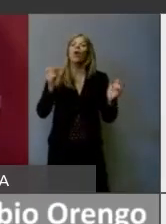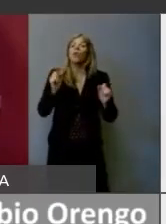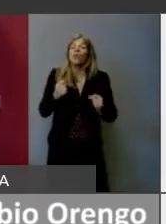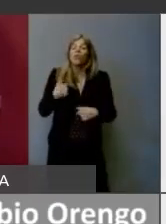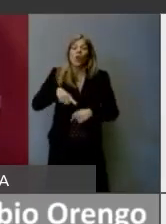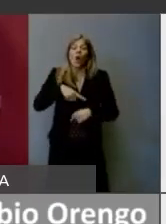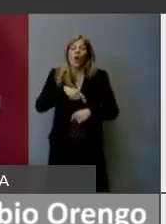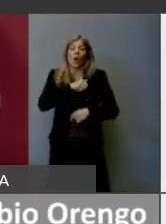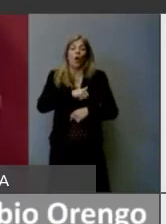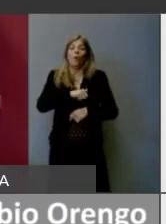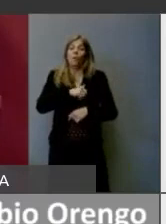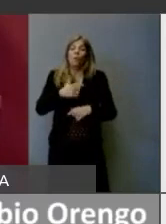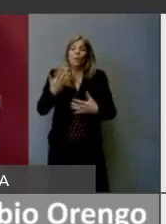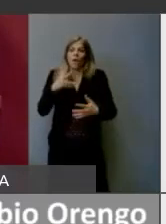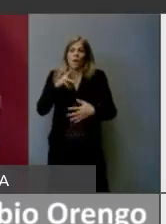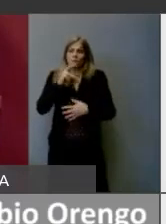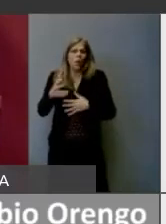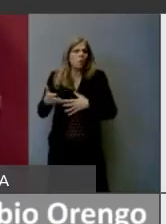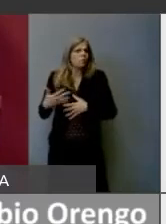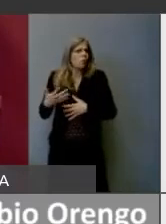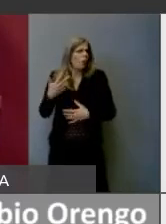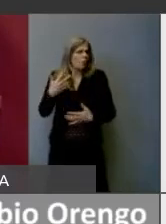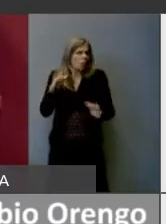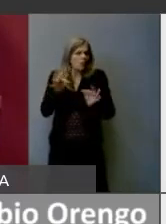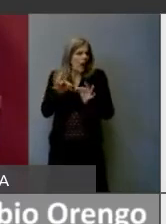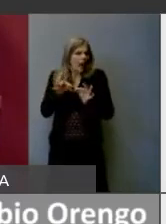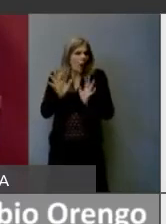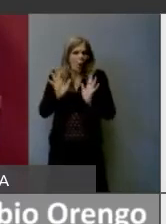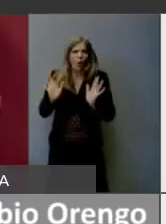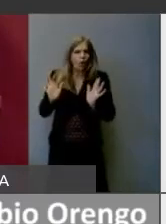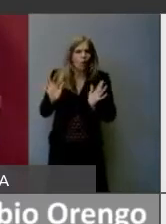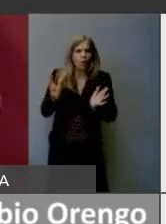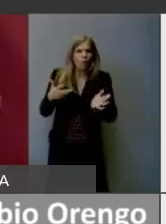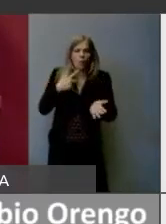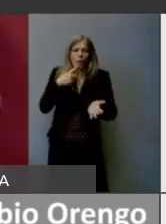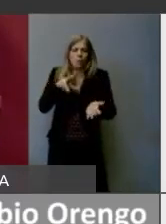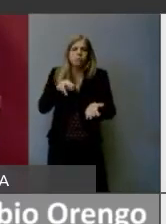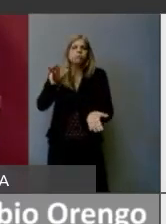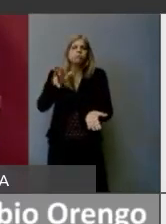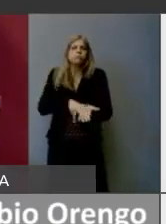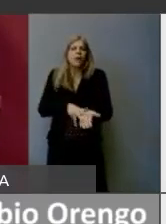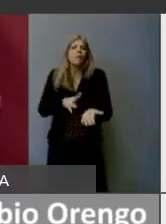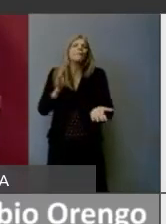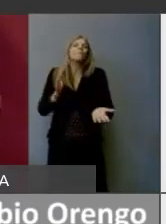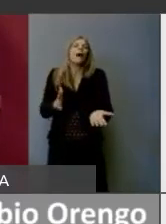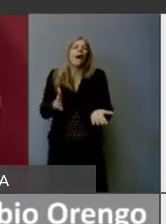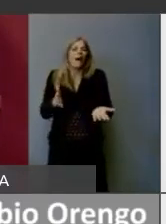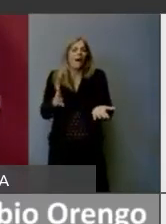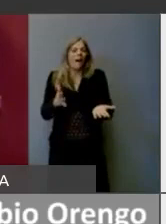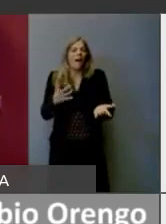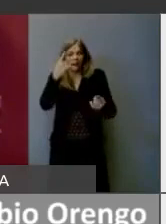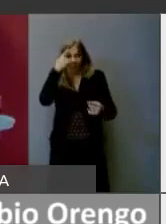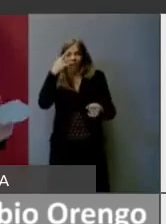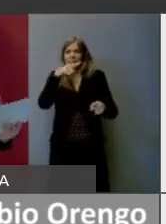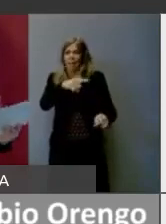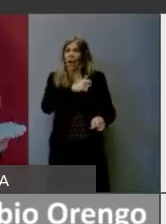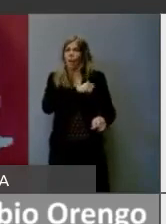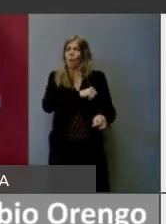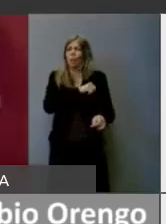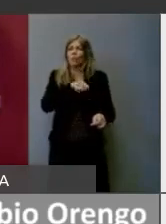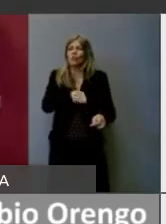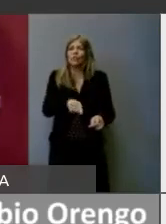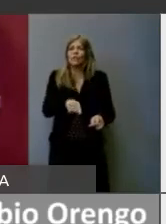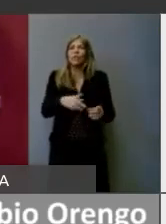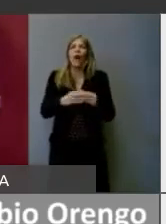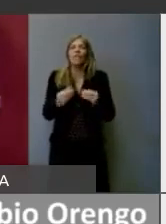fin da subito espresso un parere positivo e poi il municipio, non so se l'ha fatto